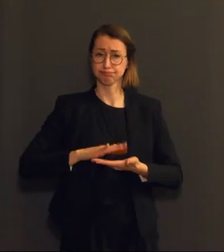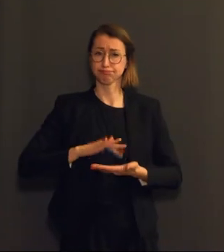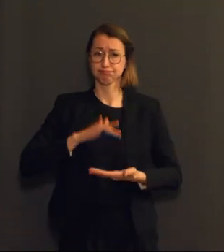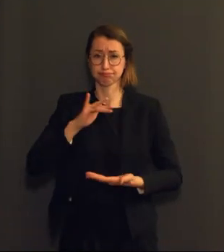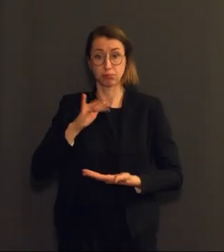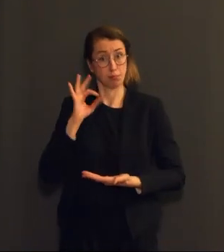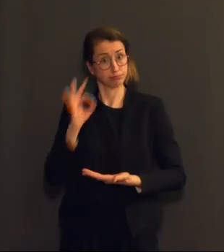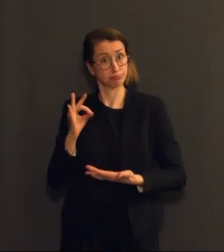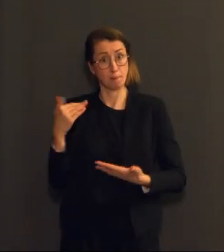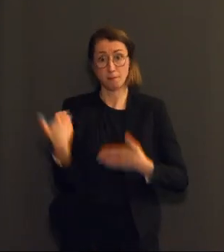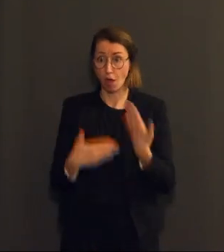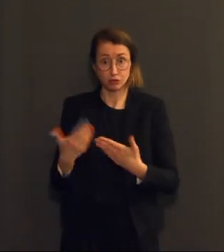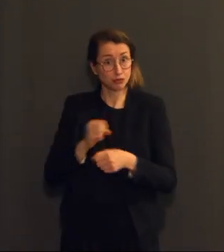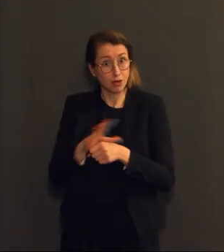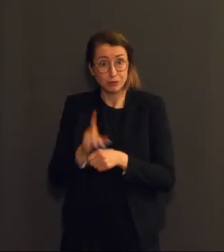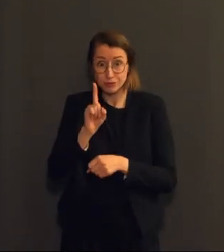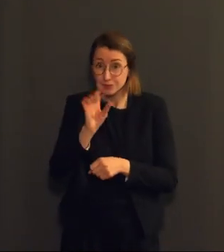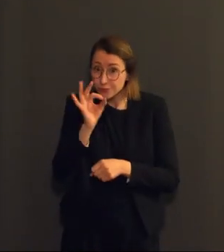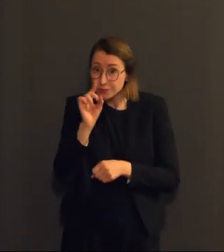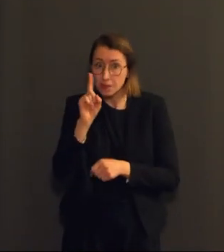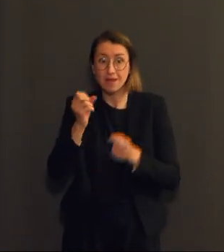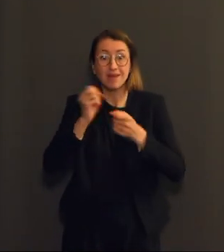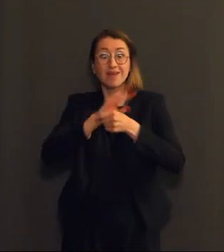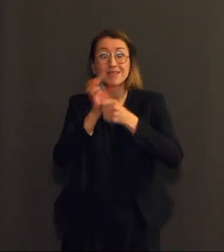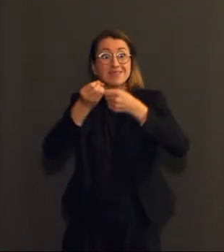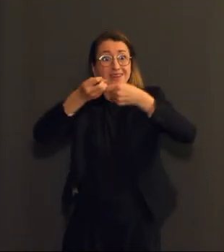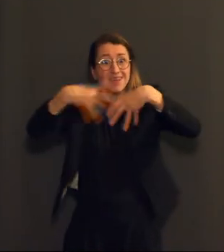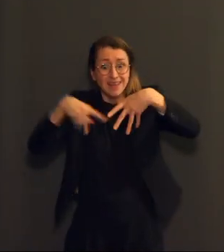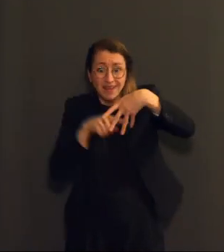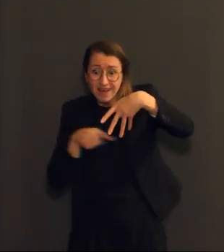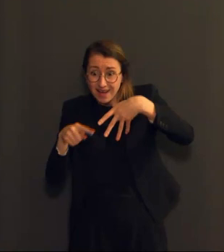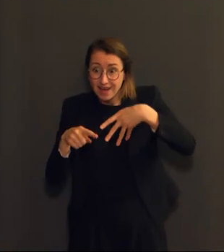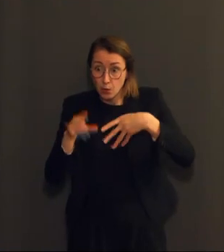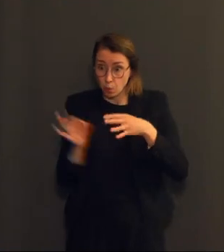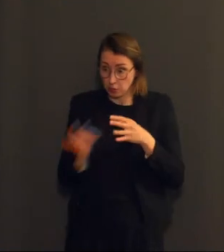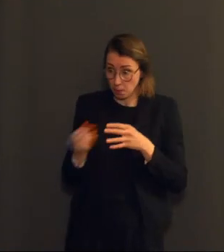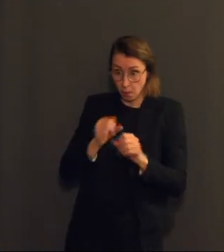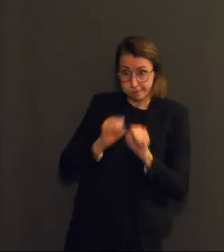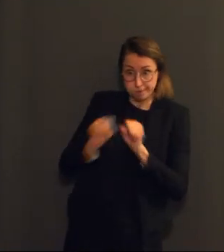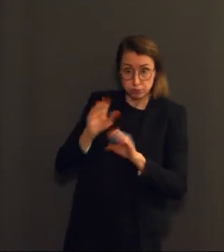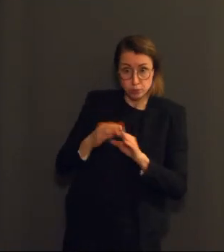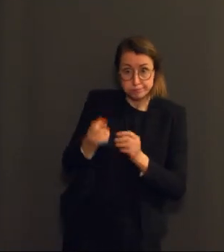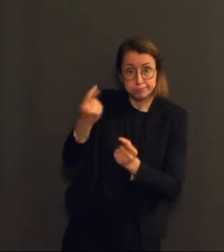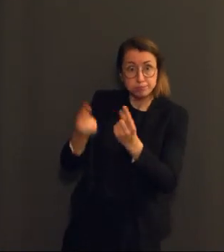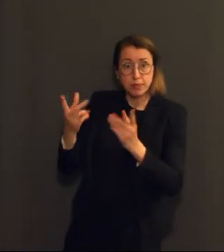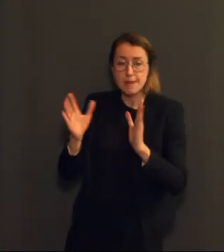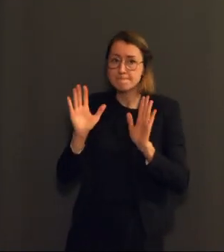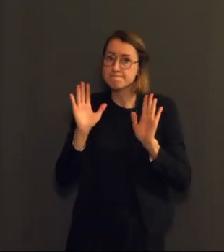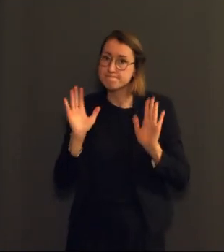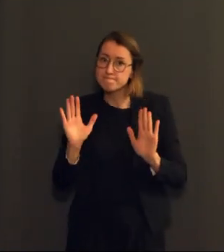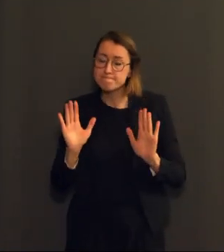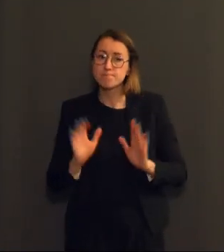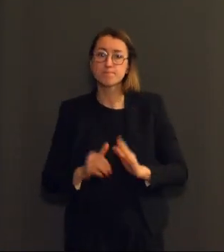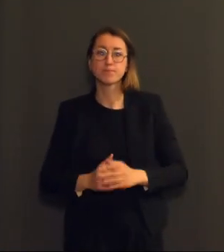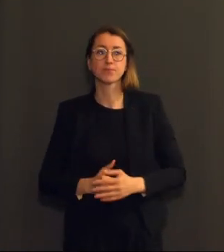certain nombre de variants actuels, et que ce faisant, il pourrait permettre que l'on soit encore ou porteur de la souche